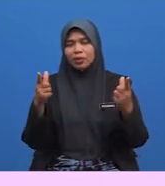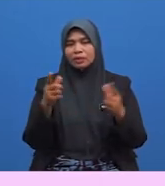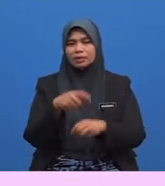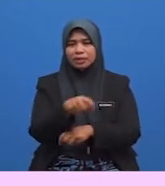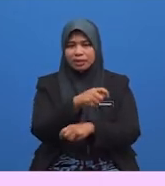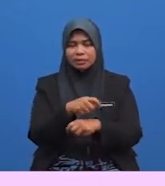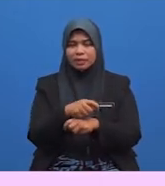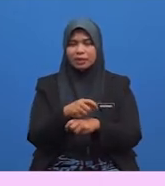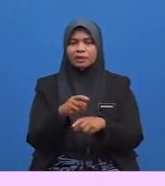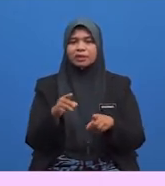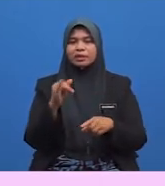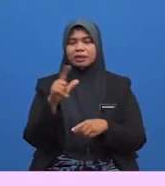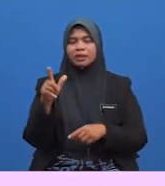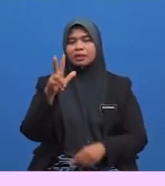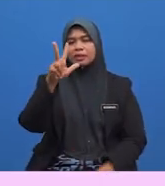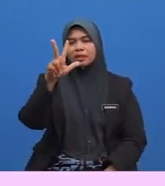ialah